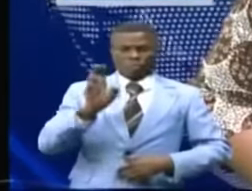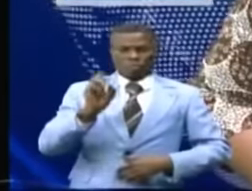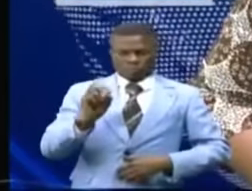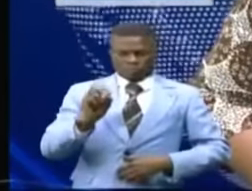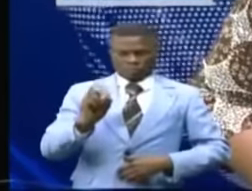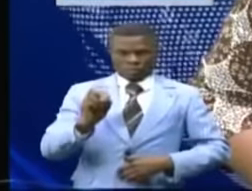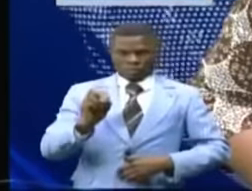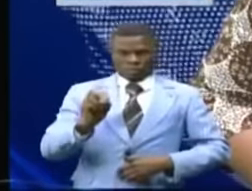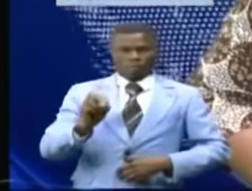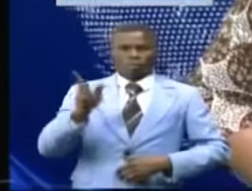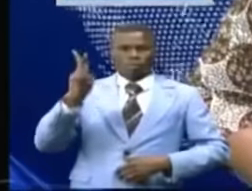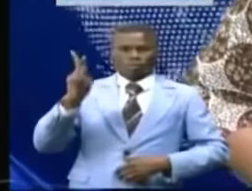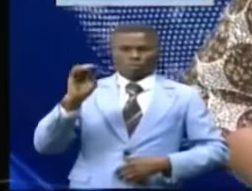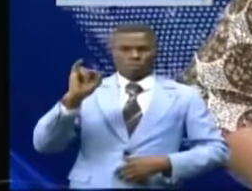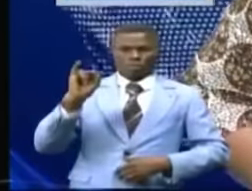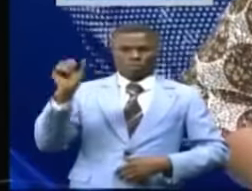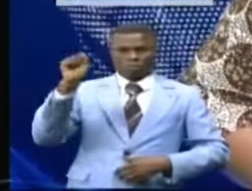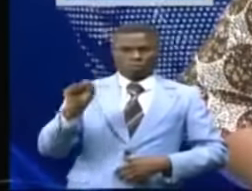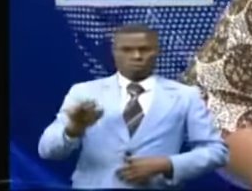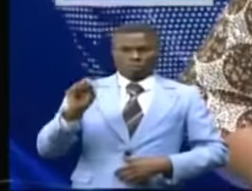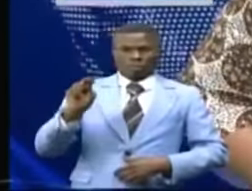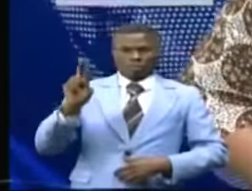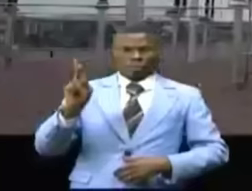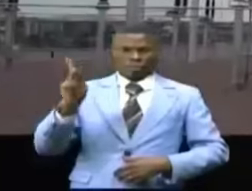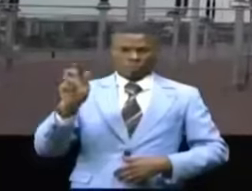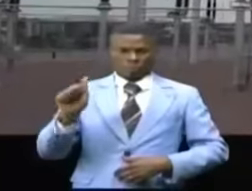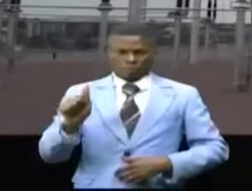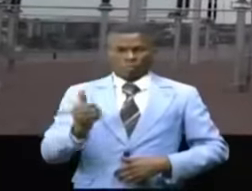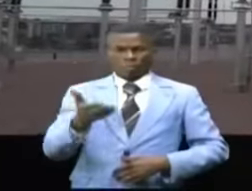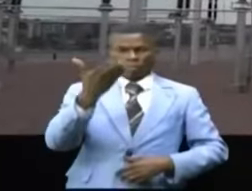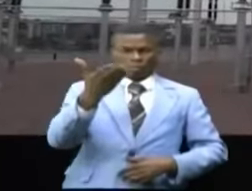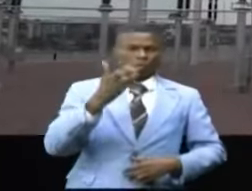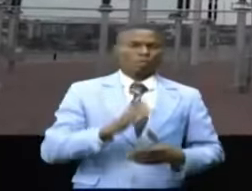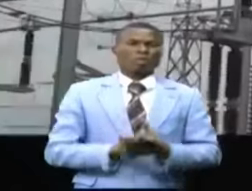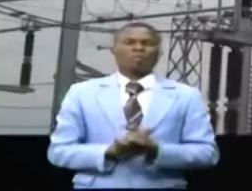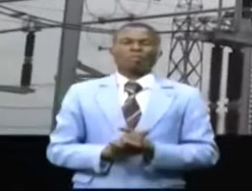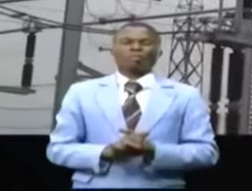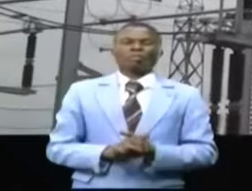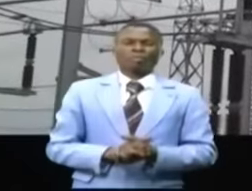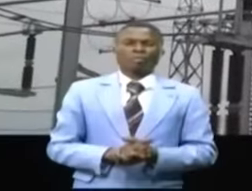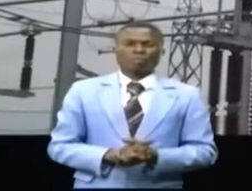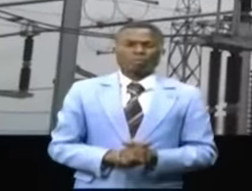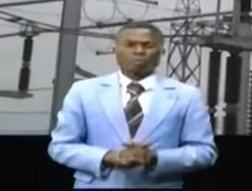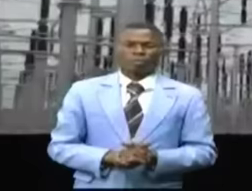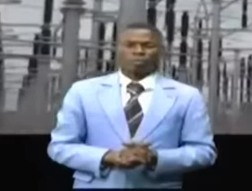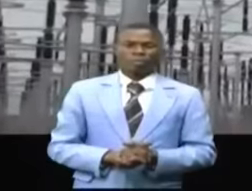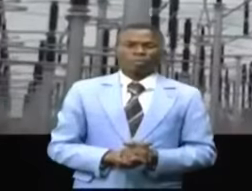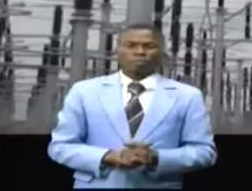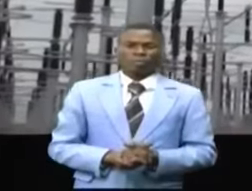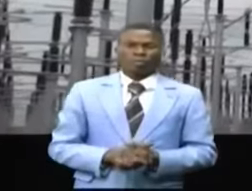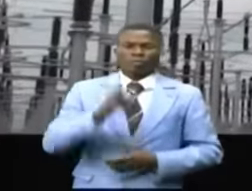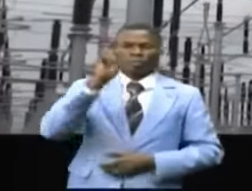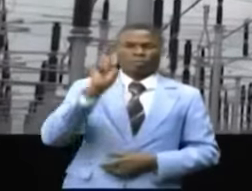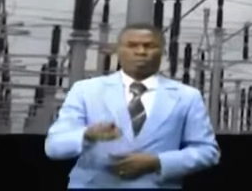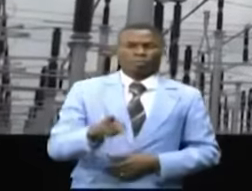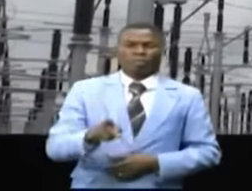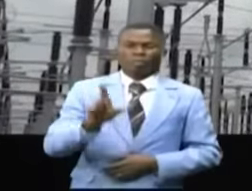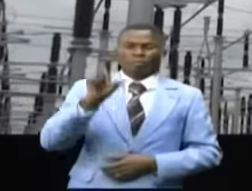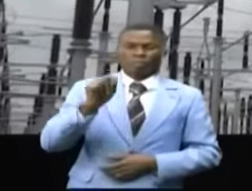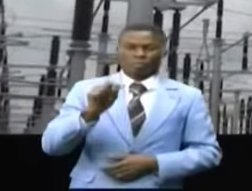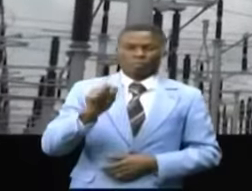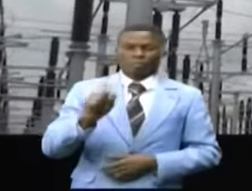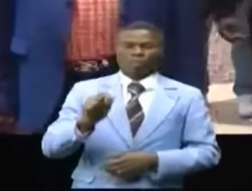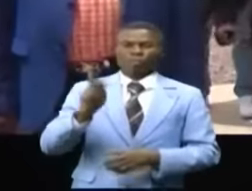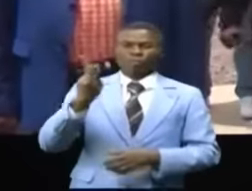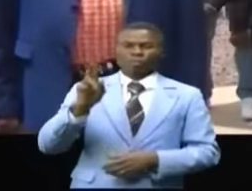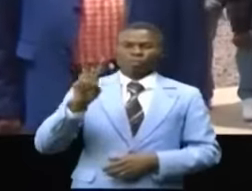de Kintsuka. Yvette Makuntima et Dichala. Les postes haute tension de Kintsuka avec ses 220 kV est